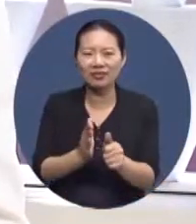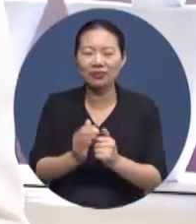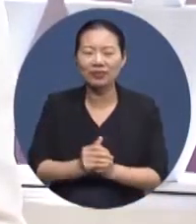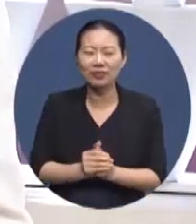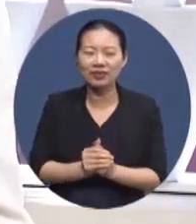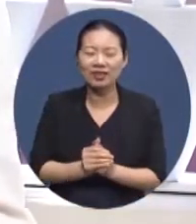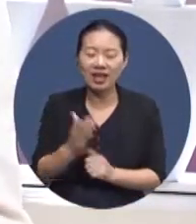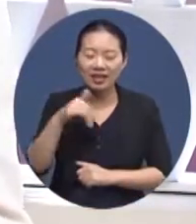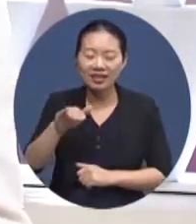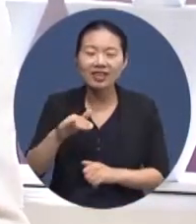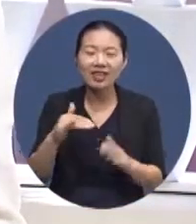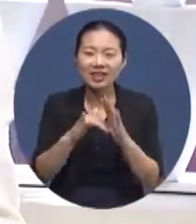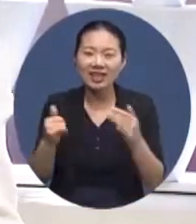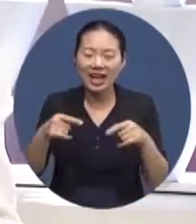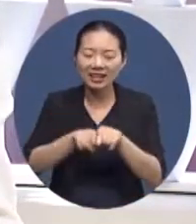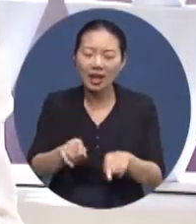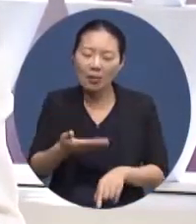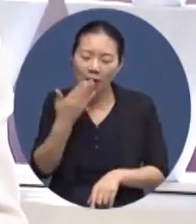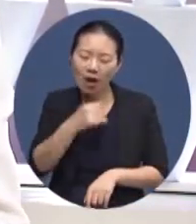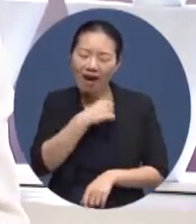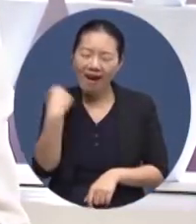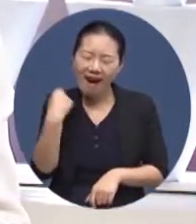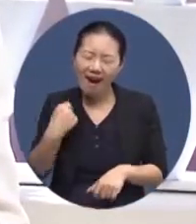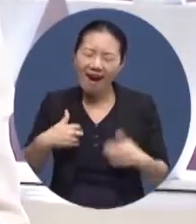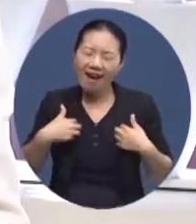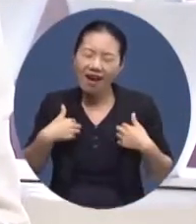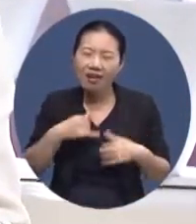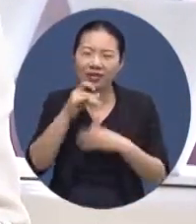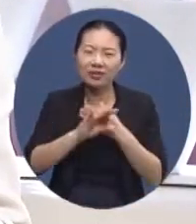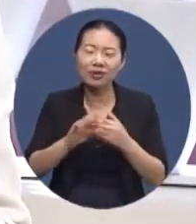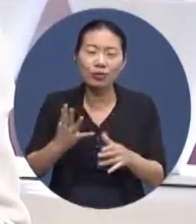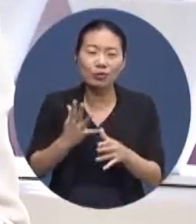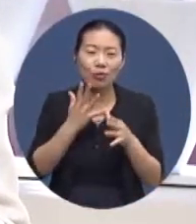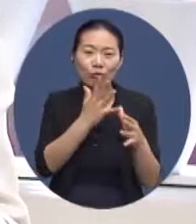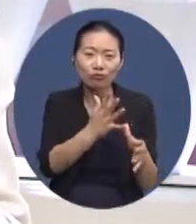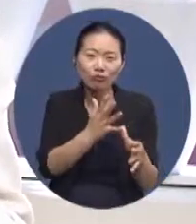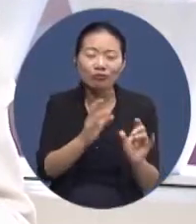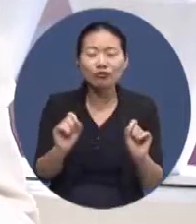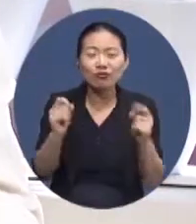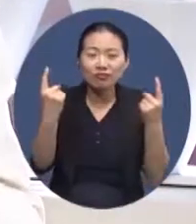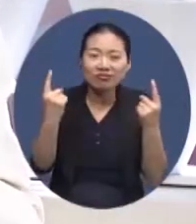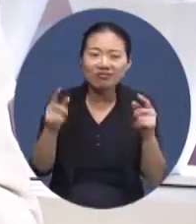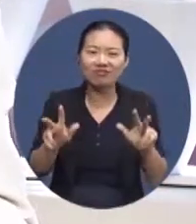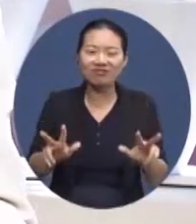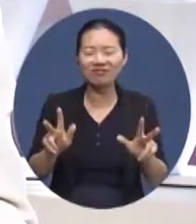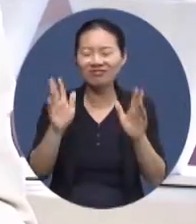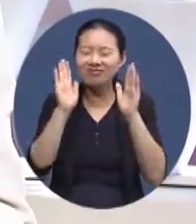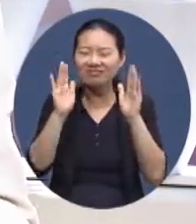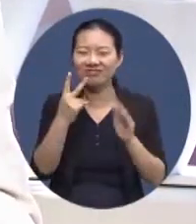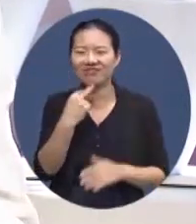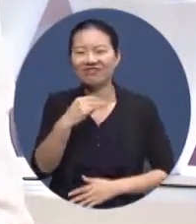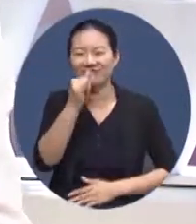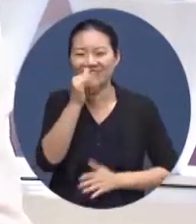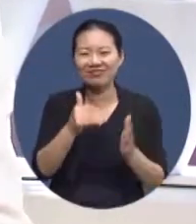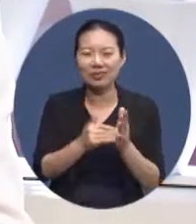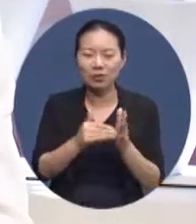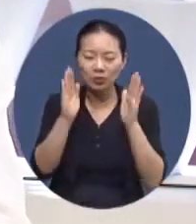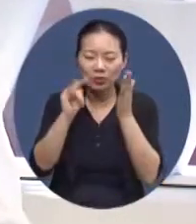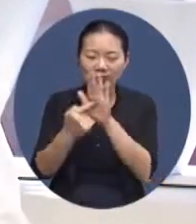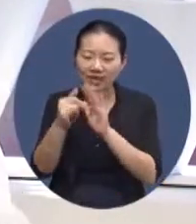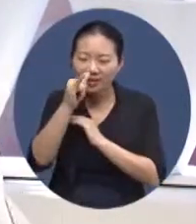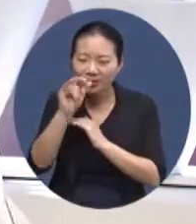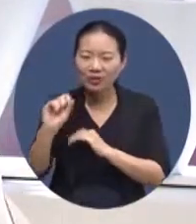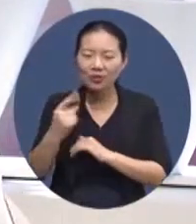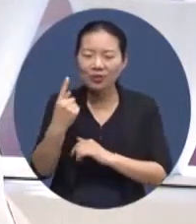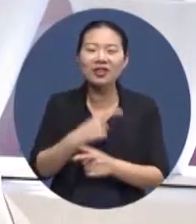뭐 맛있는 것도 먹고 오고 하면 뭐 소풍도 가는 김에 애가 이제 공부도 하게 되고 그게 수업 시간에 나오면